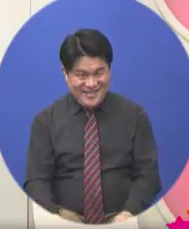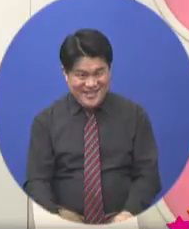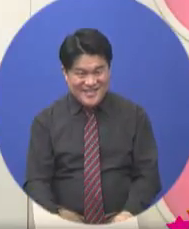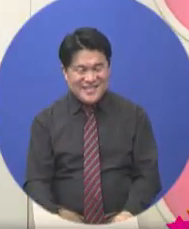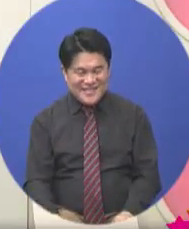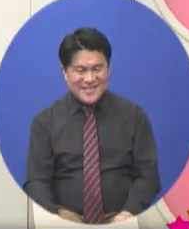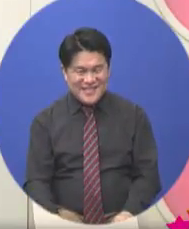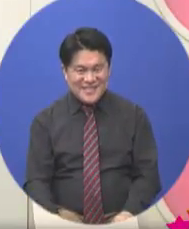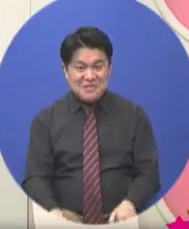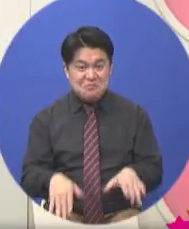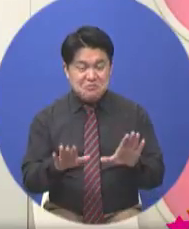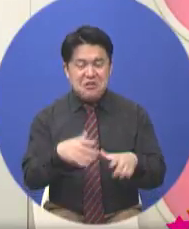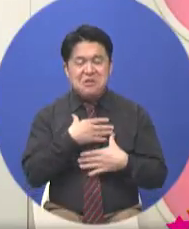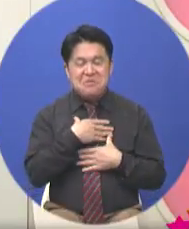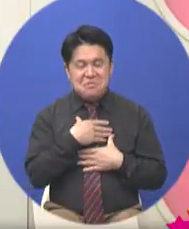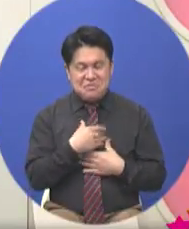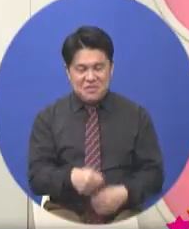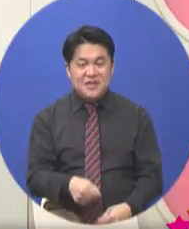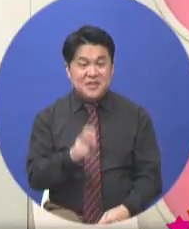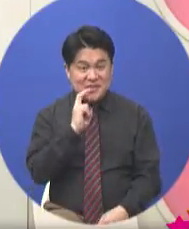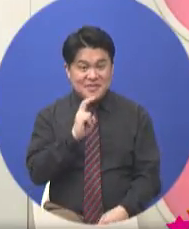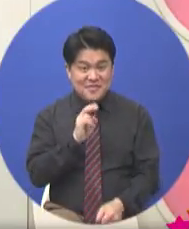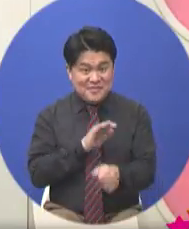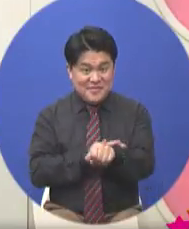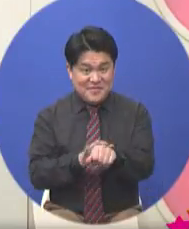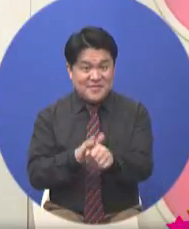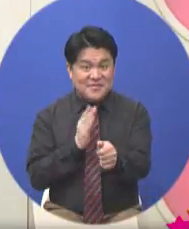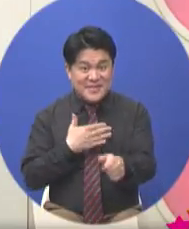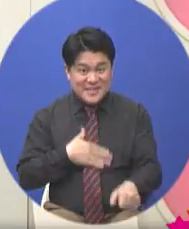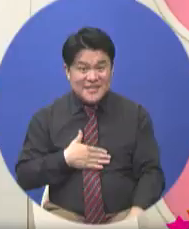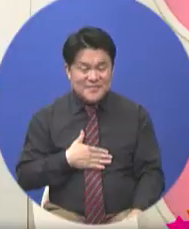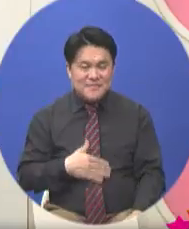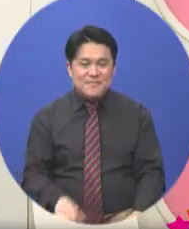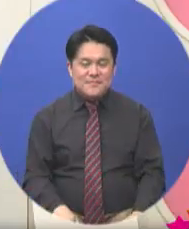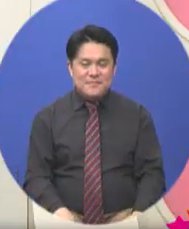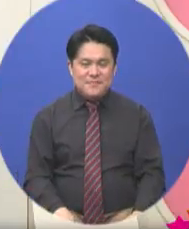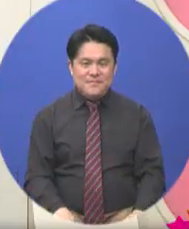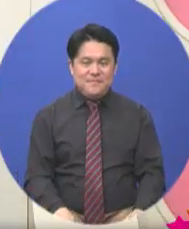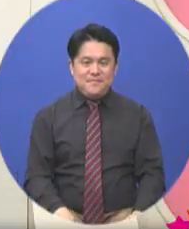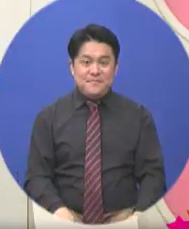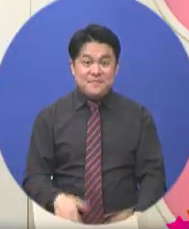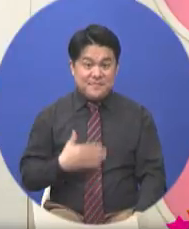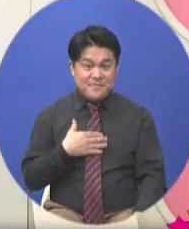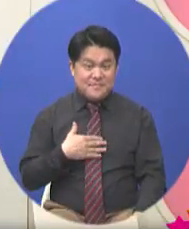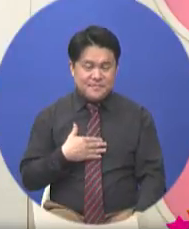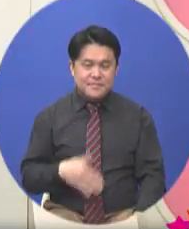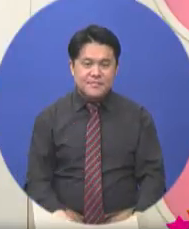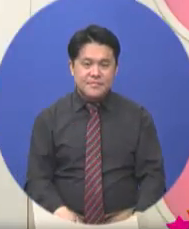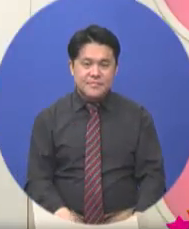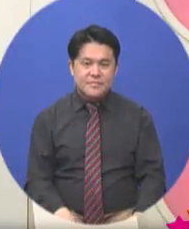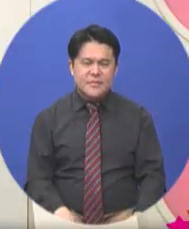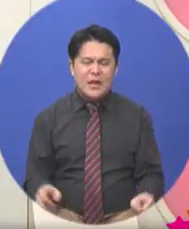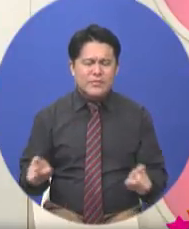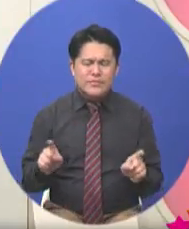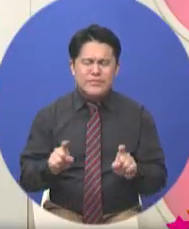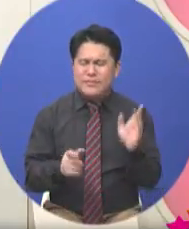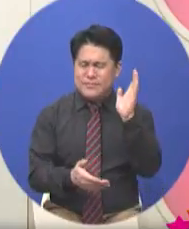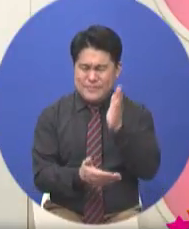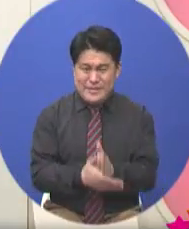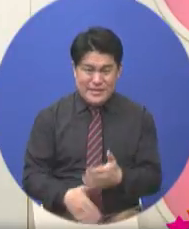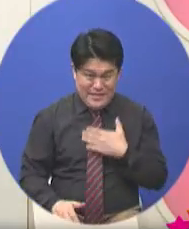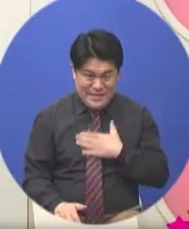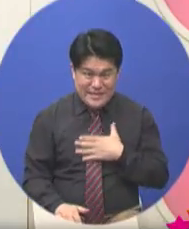네. 오늘 그냥 편안하게 우리 저 불러주시고요. 네. 예, 뭐 떨 거 하나도